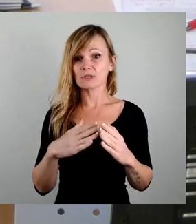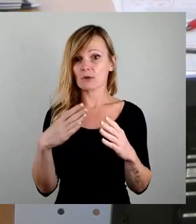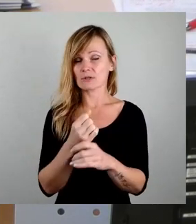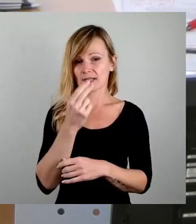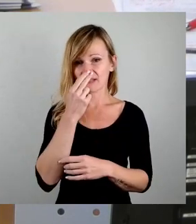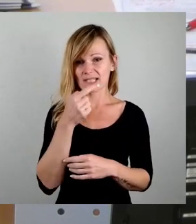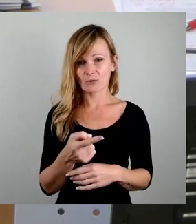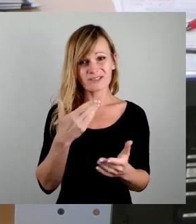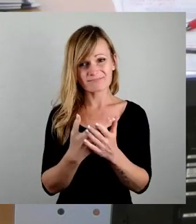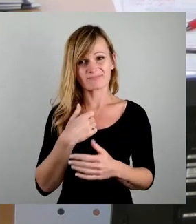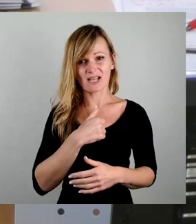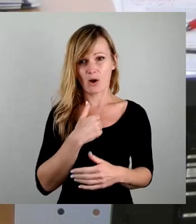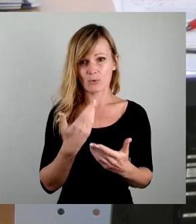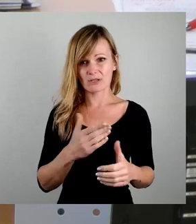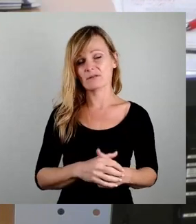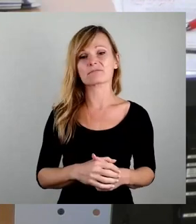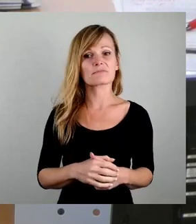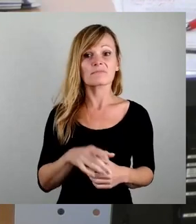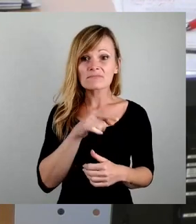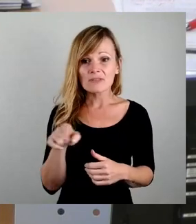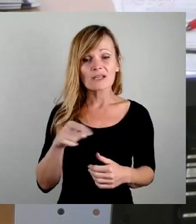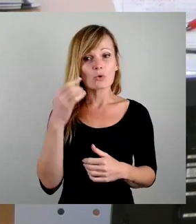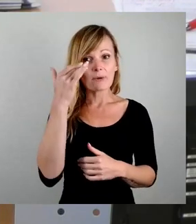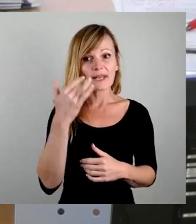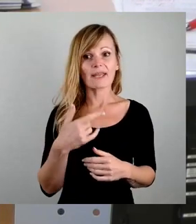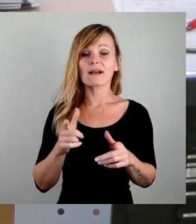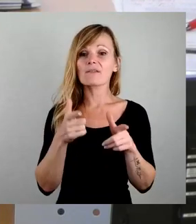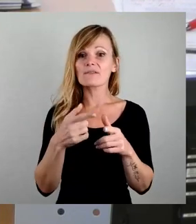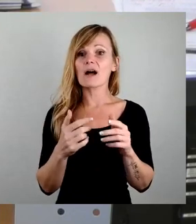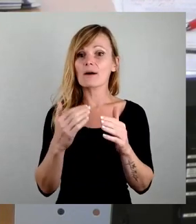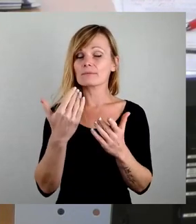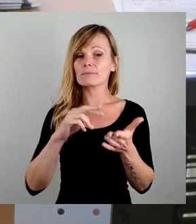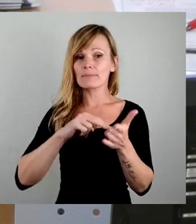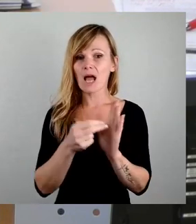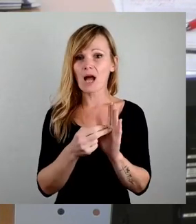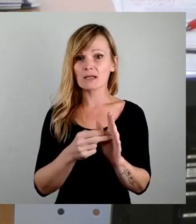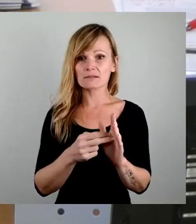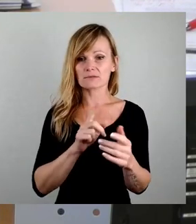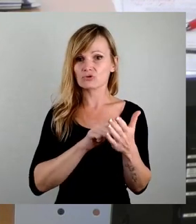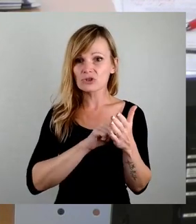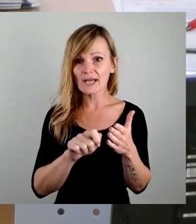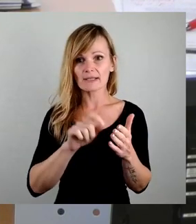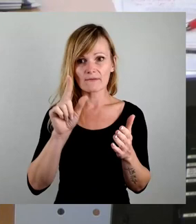traurig. Die denken darüber nach, Fahrpläne einzustampfen, ja, weniger anzubieten. Da können